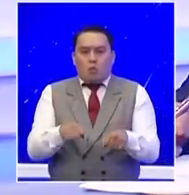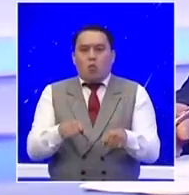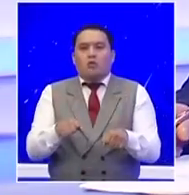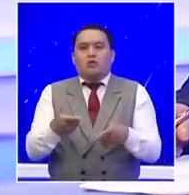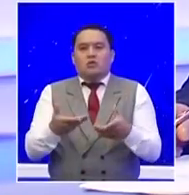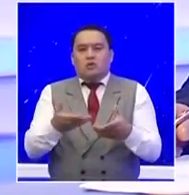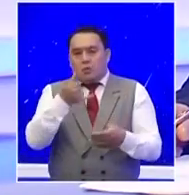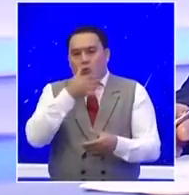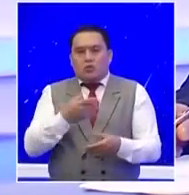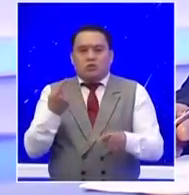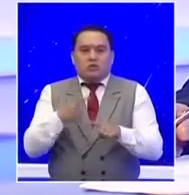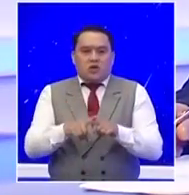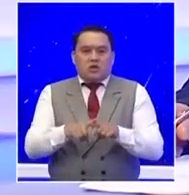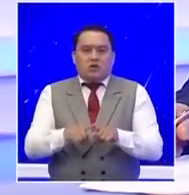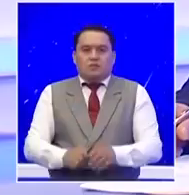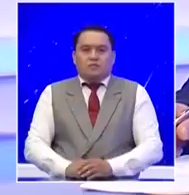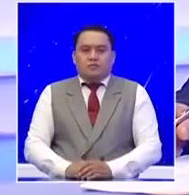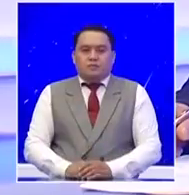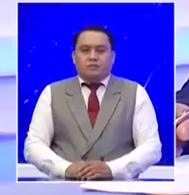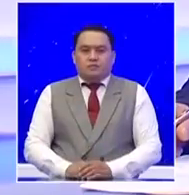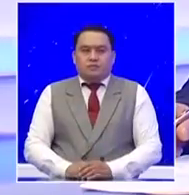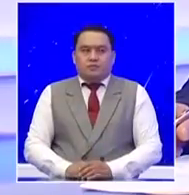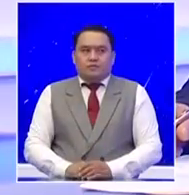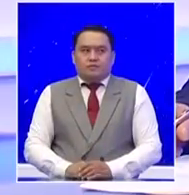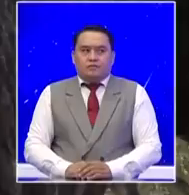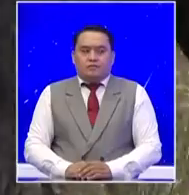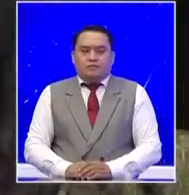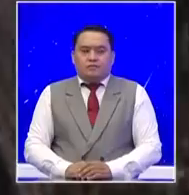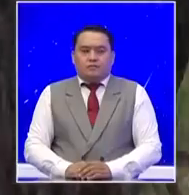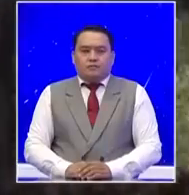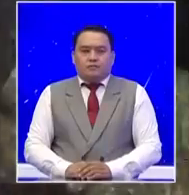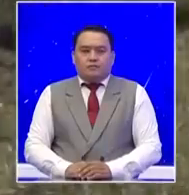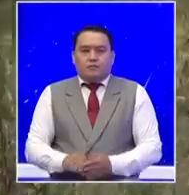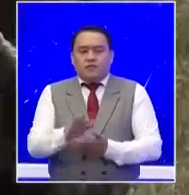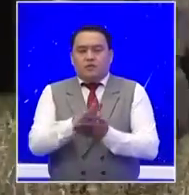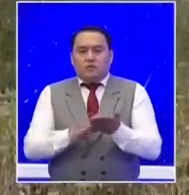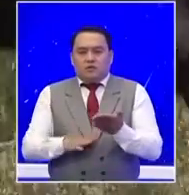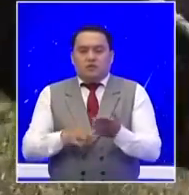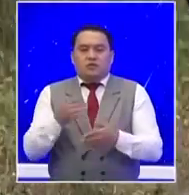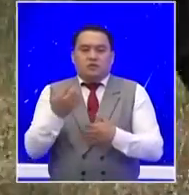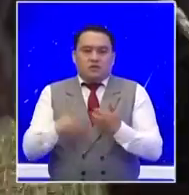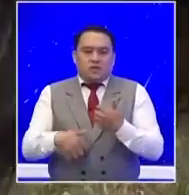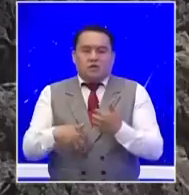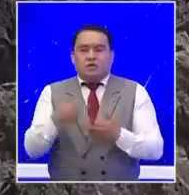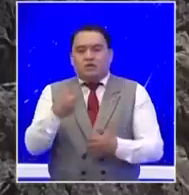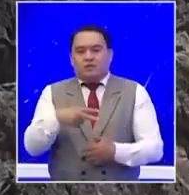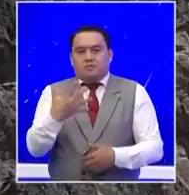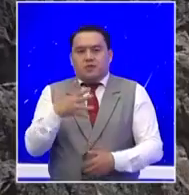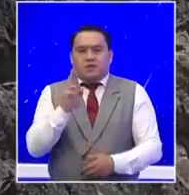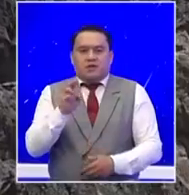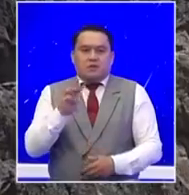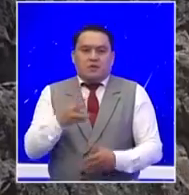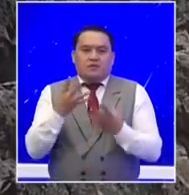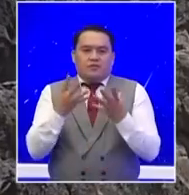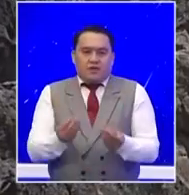где не пройдет спецтехника. Подробнее в материале нашего корреспондента. Протяженность маршрута в среднем 20-25 километров в